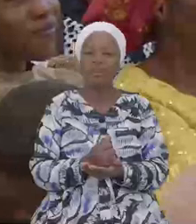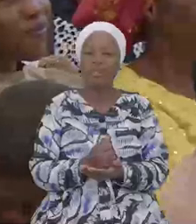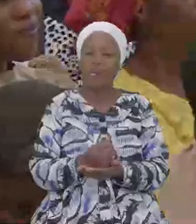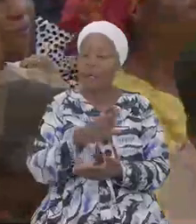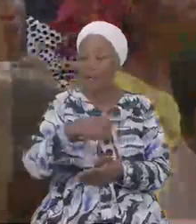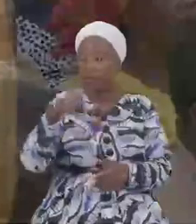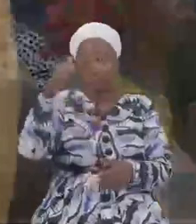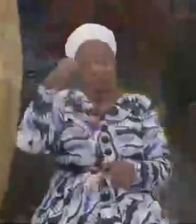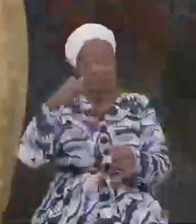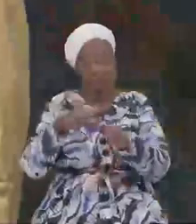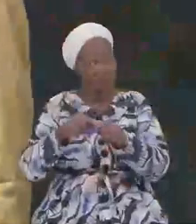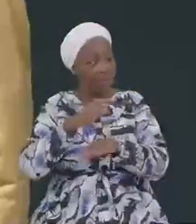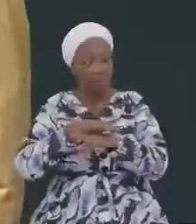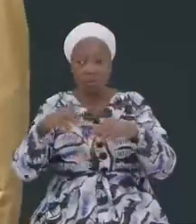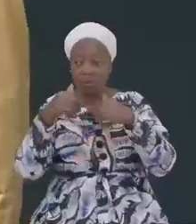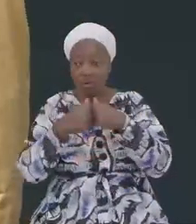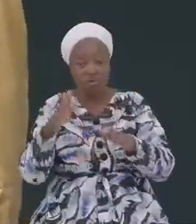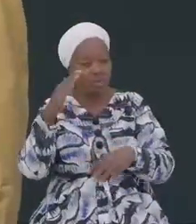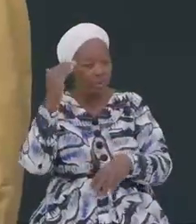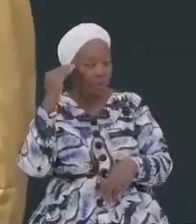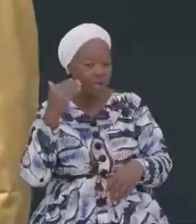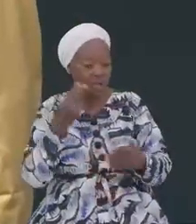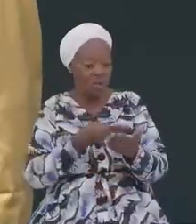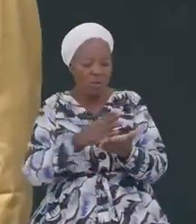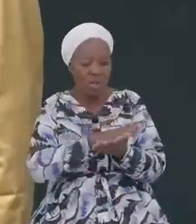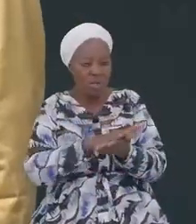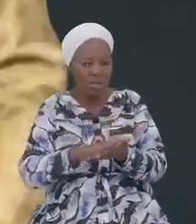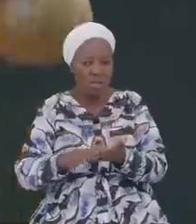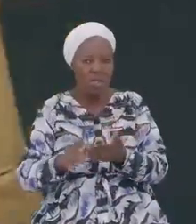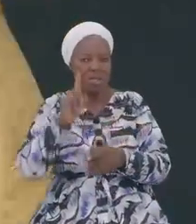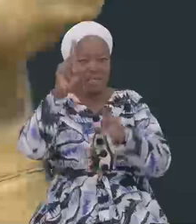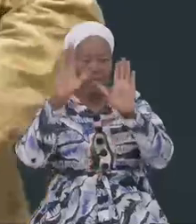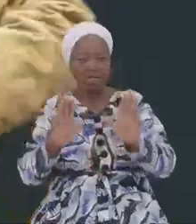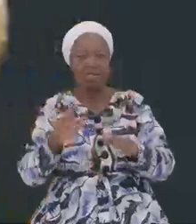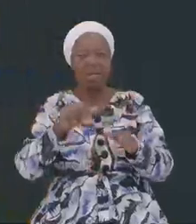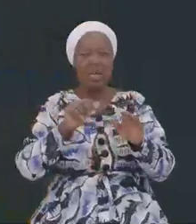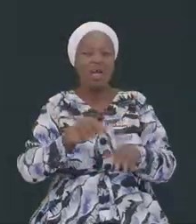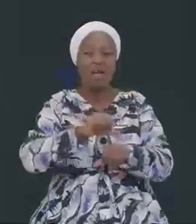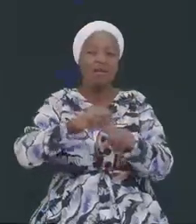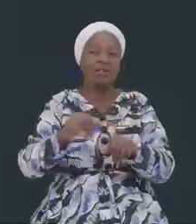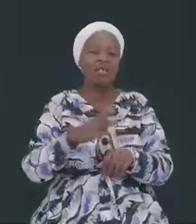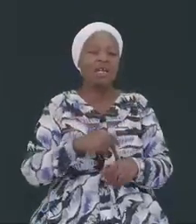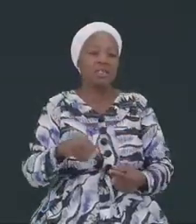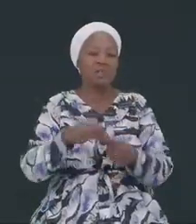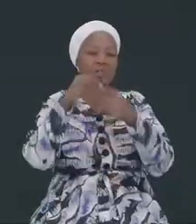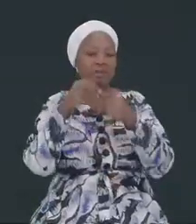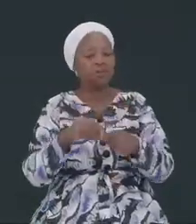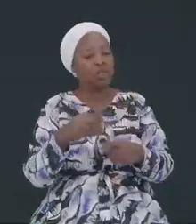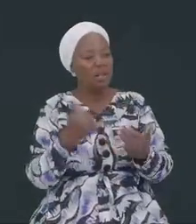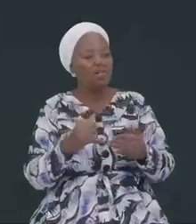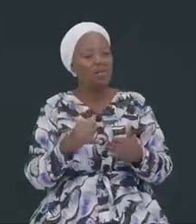Rappelez-vous, ne perdez pas votre tête, la sainteté, l'excellence et l'onction. Et puis, la